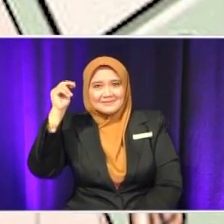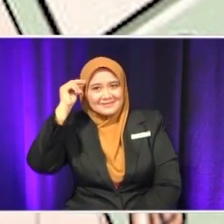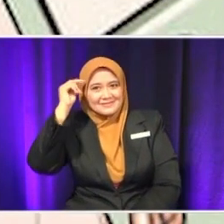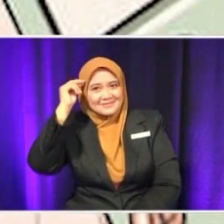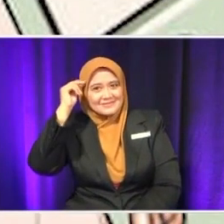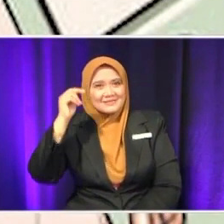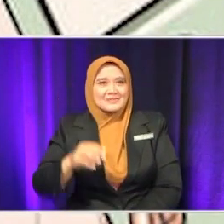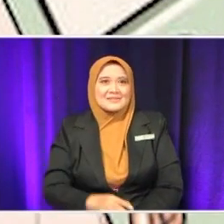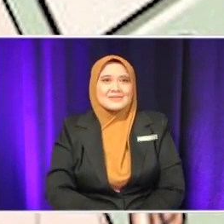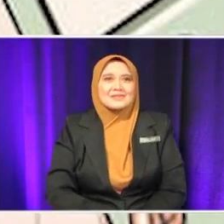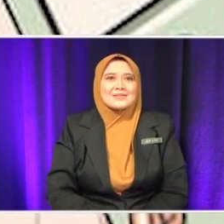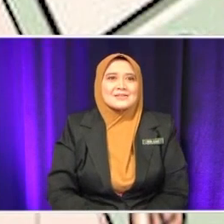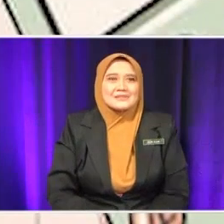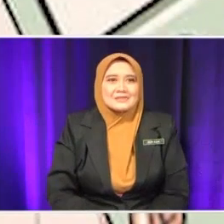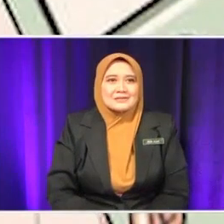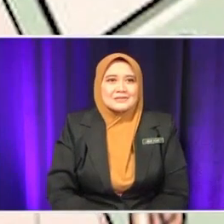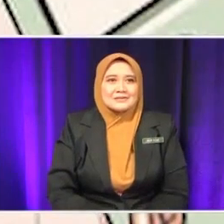Silakan Naim. Silakan.